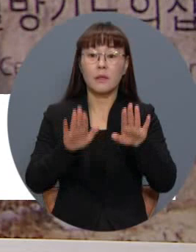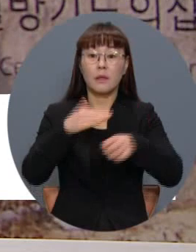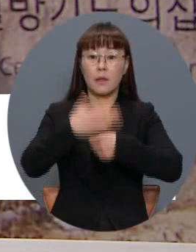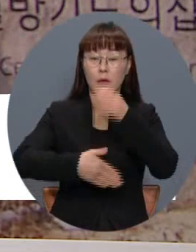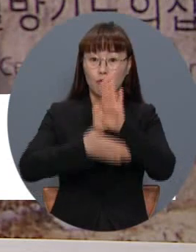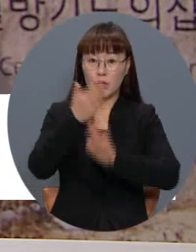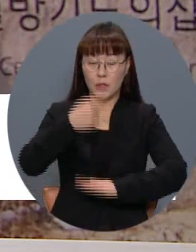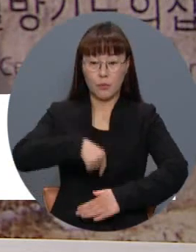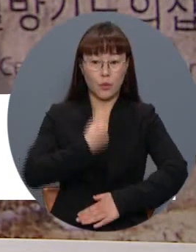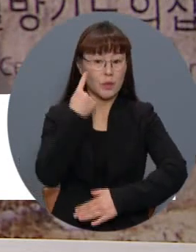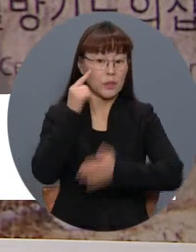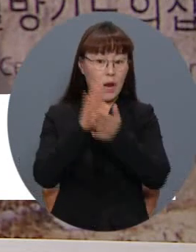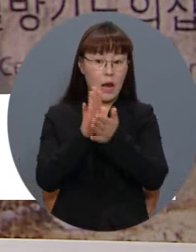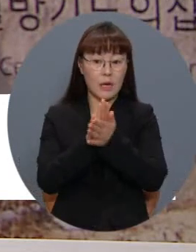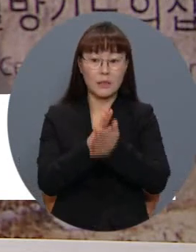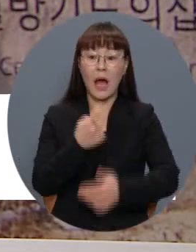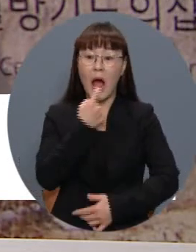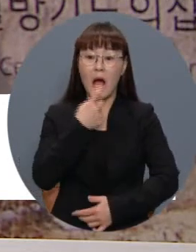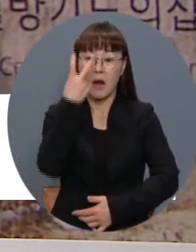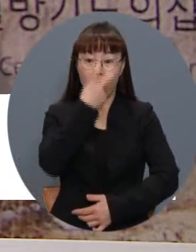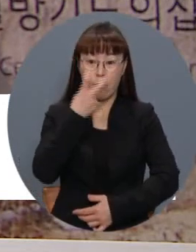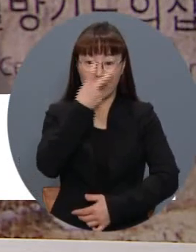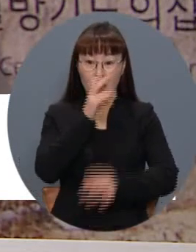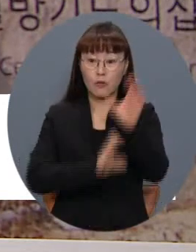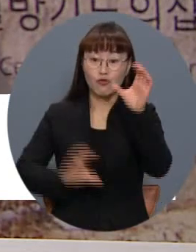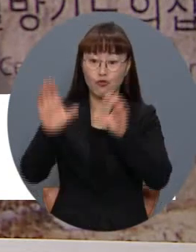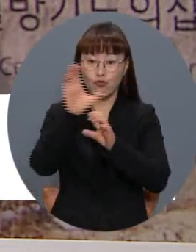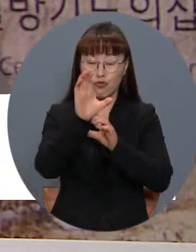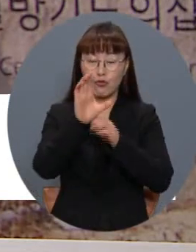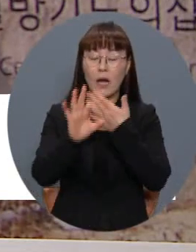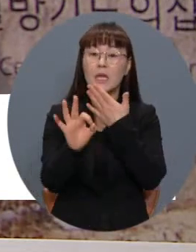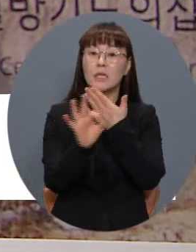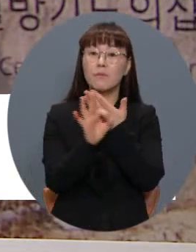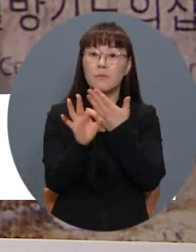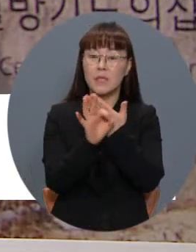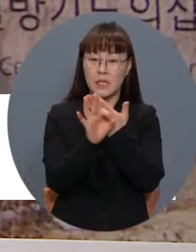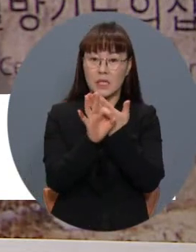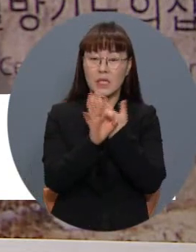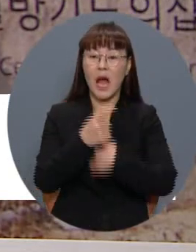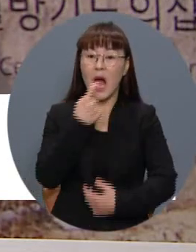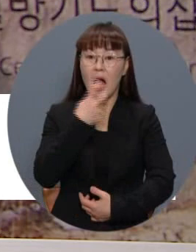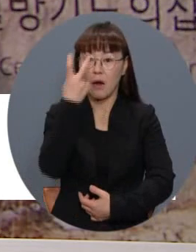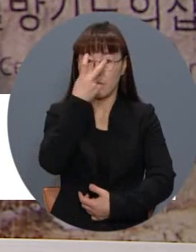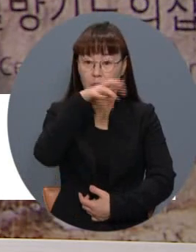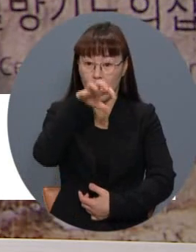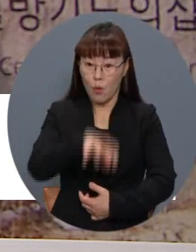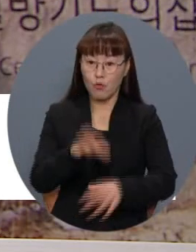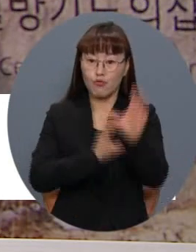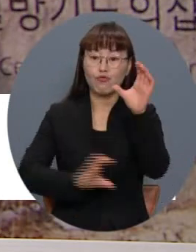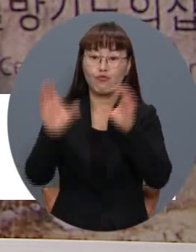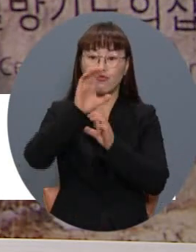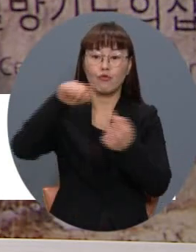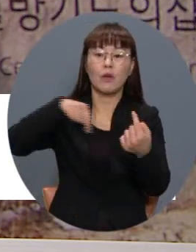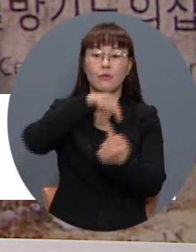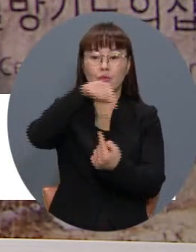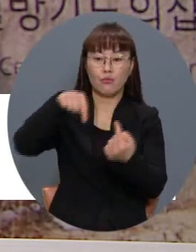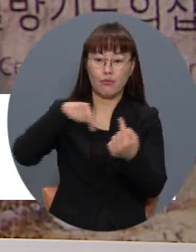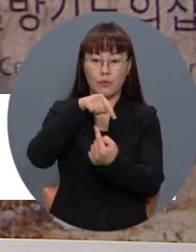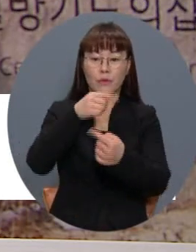대구시는 자발적인 진단검사를 늘리기 위해 임시선별검사소를 늘려서 운영하기로 했습니다. 한태현 기자가